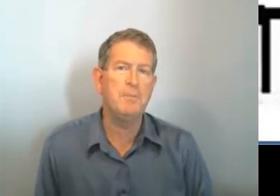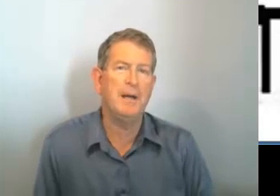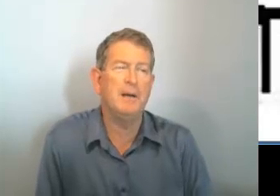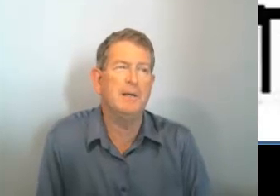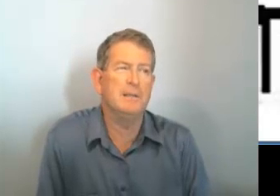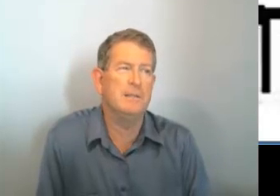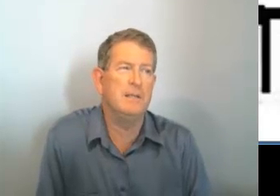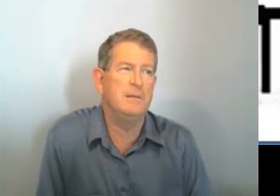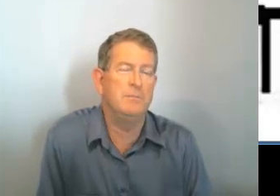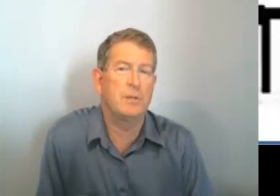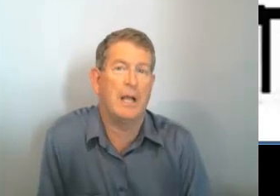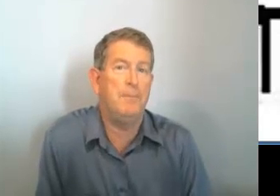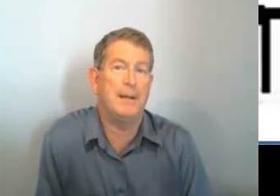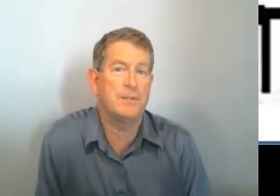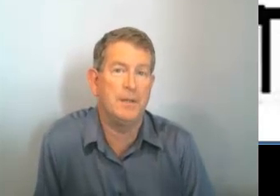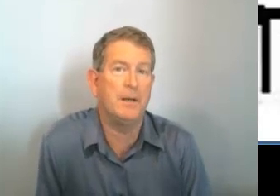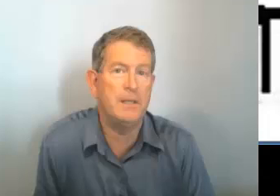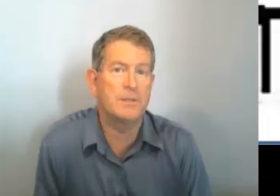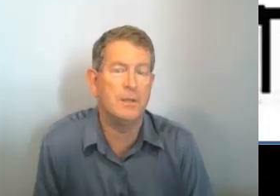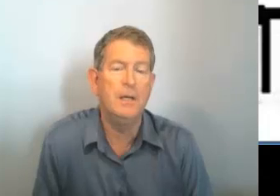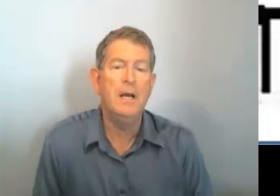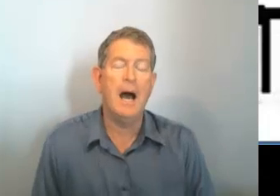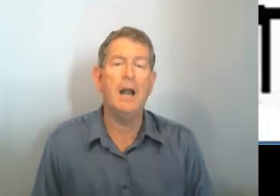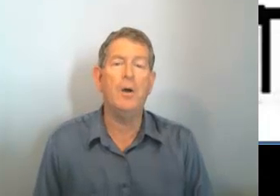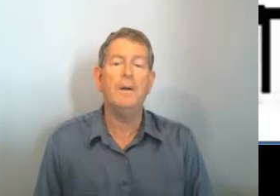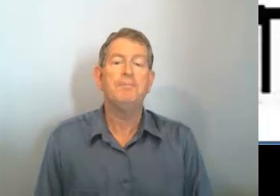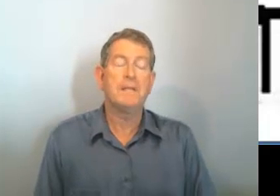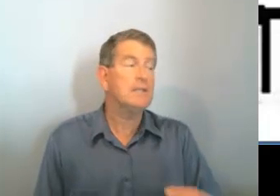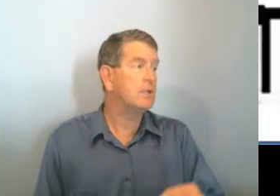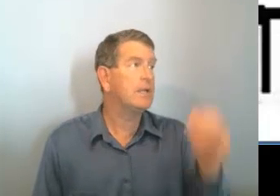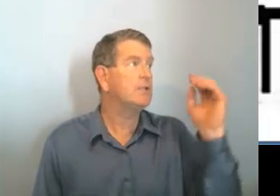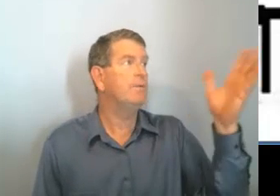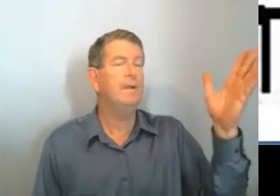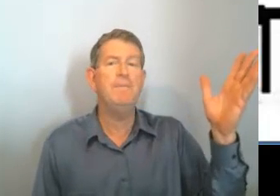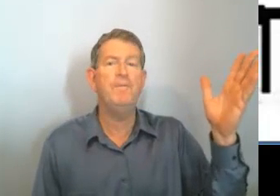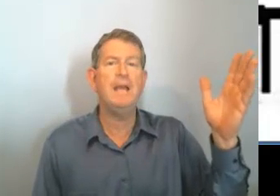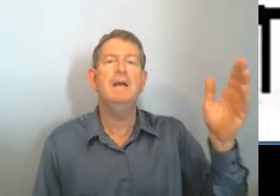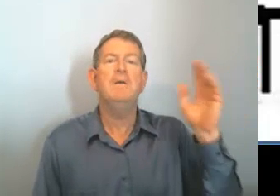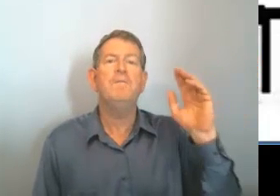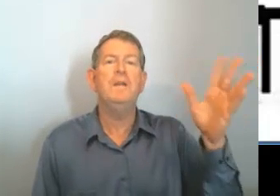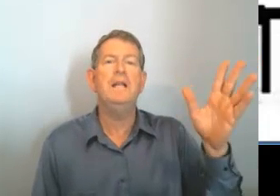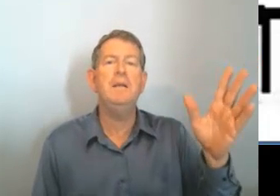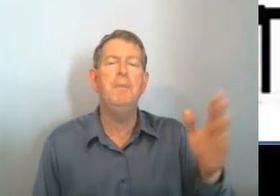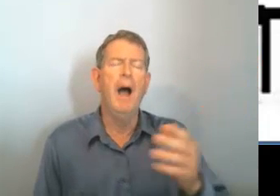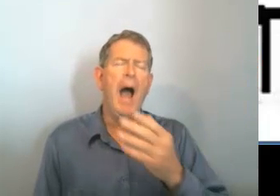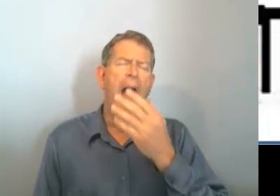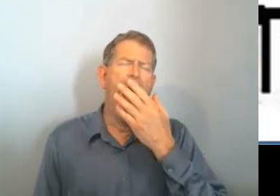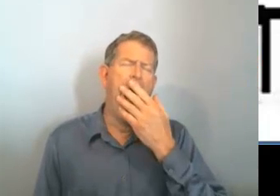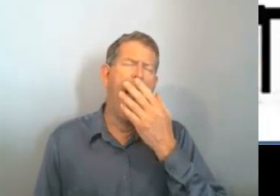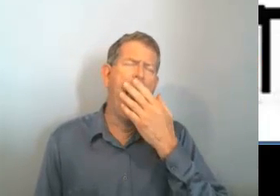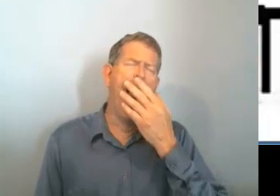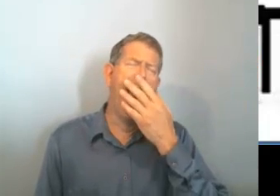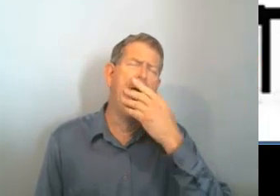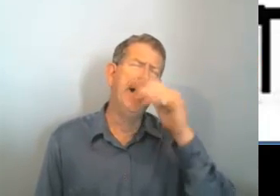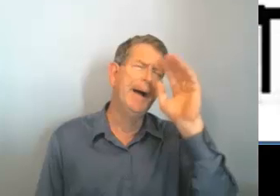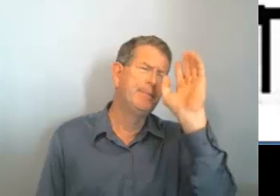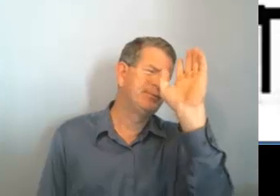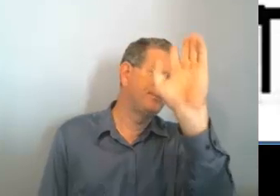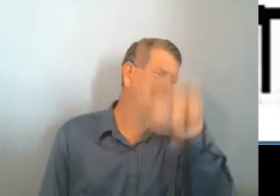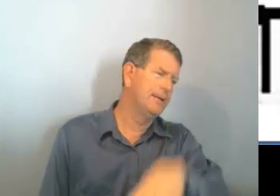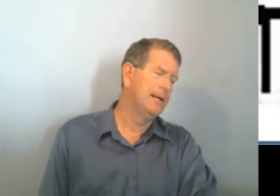professeur n'est pas très passionnant en disant. Alors, qu'est-ce que Philippe fait? Philippe